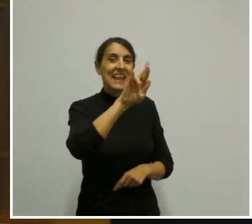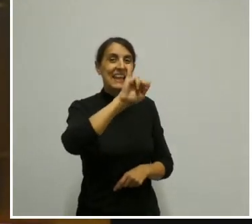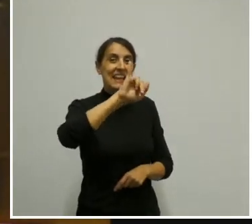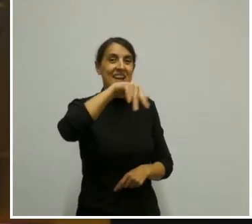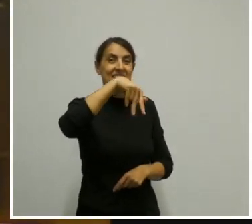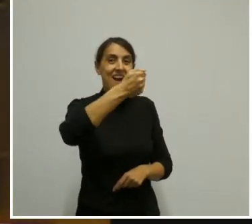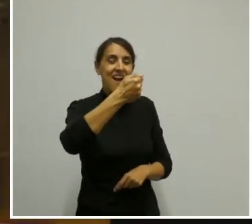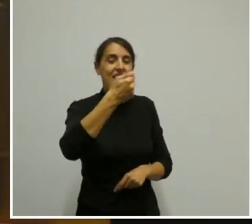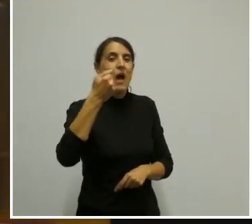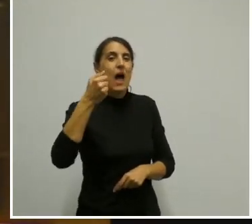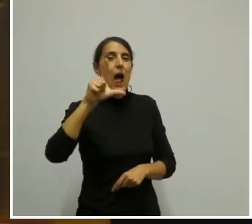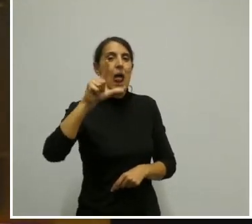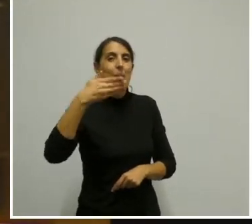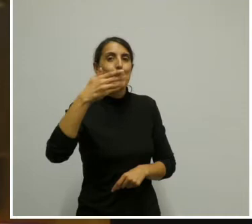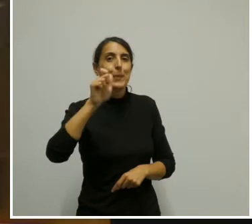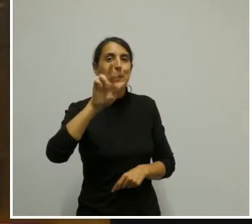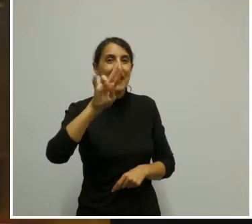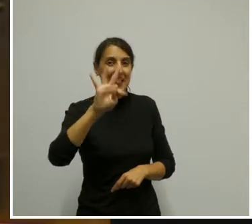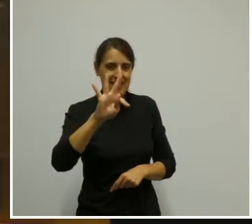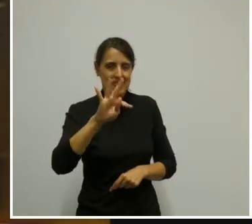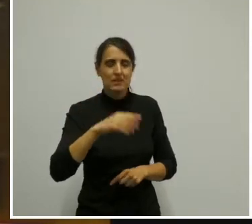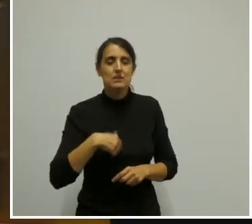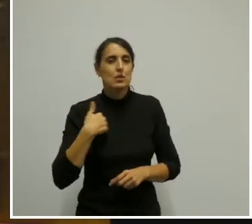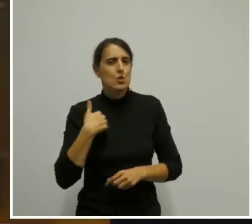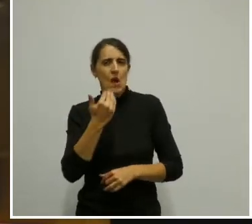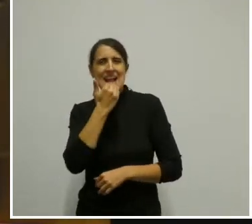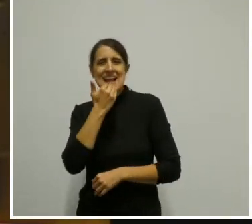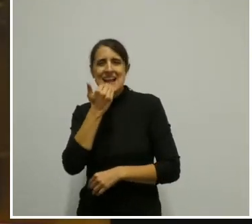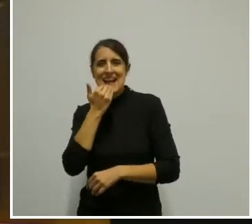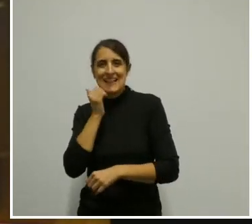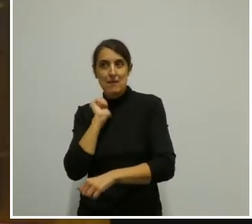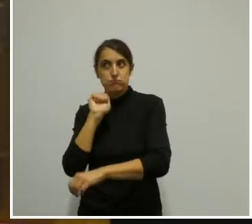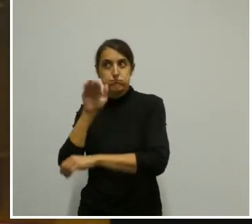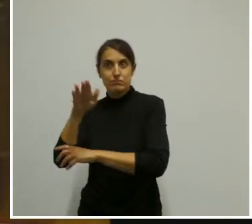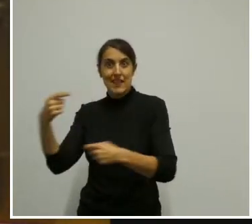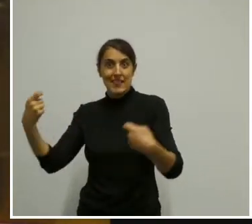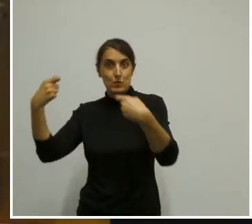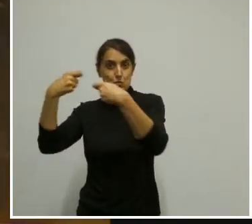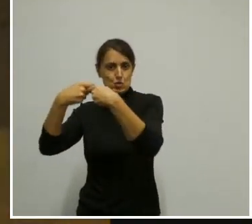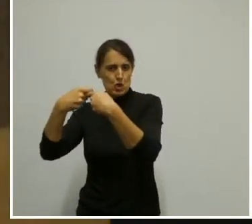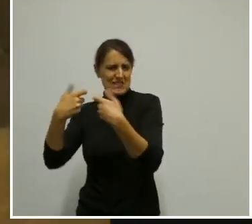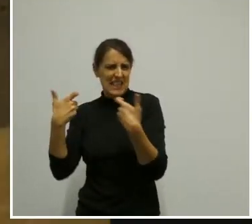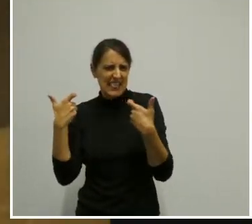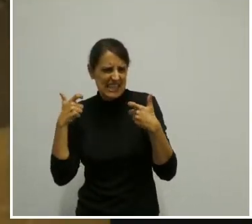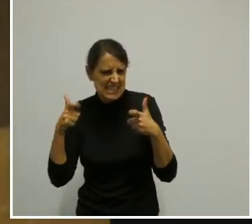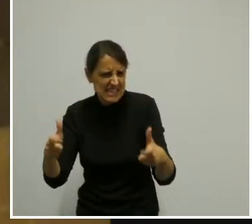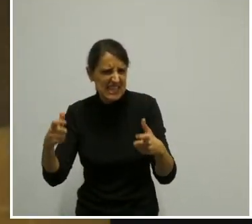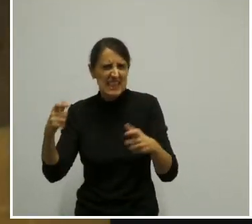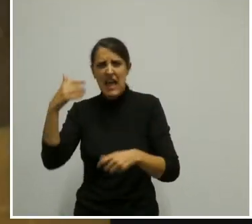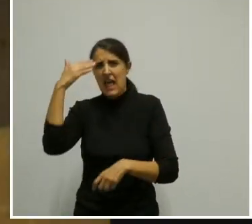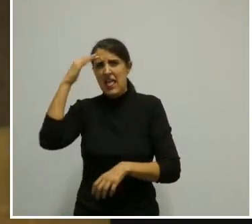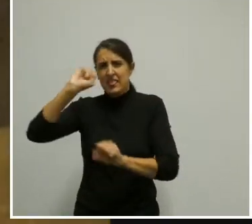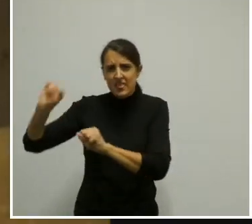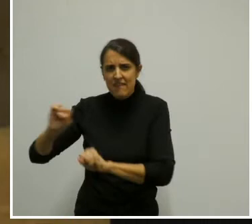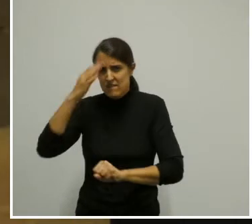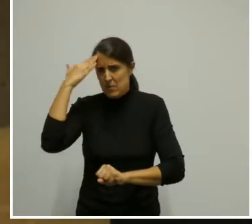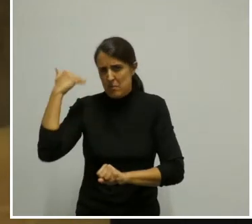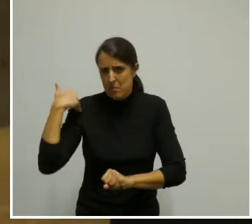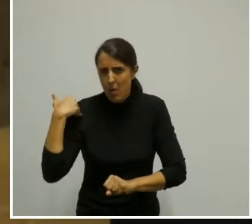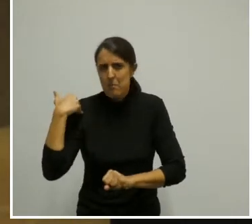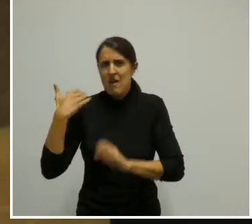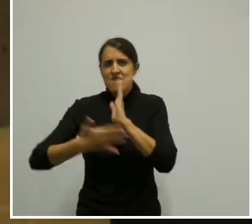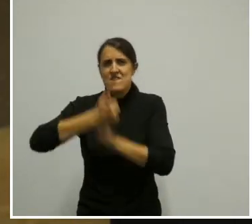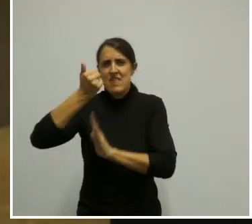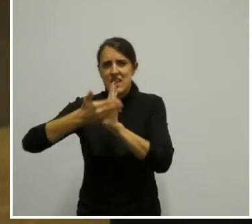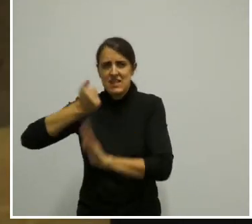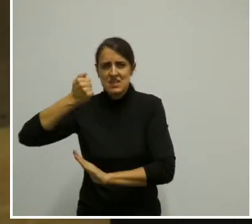Val? Jo és una pregunta... Bueno, nosaltres hem fet una carta dirigida al Consorci, al districte, al síndic i a la FAPAC, perquè aquest